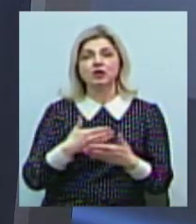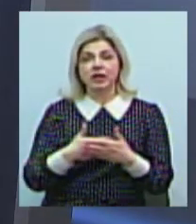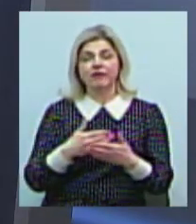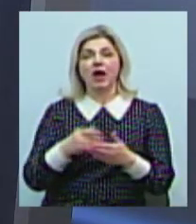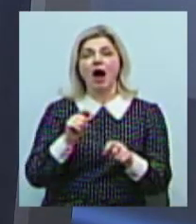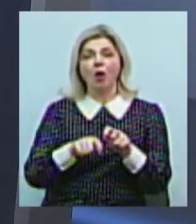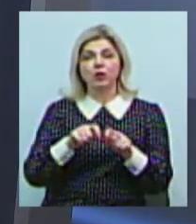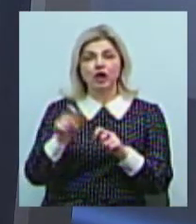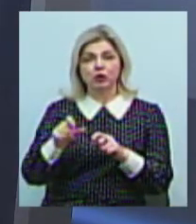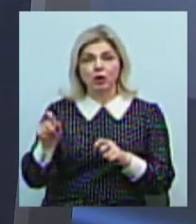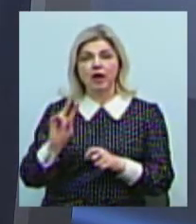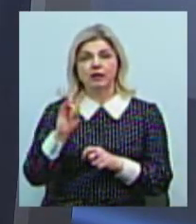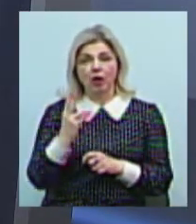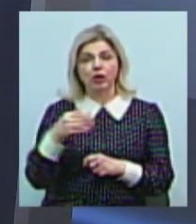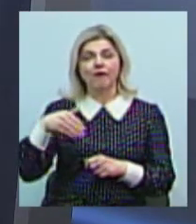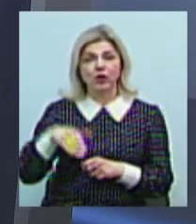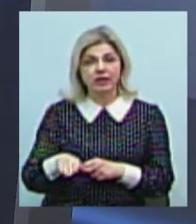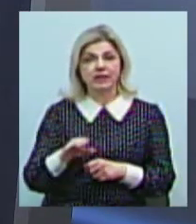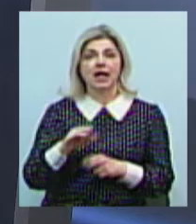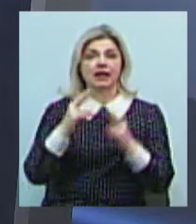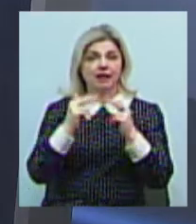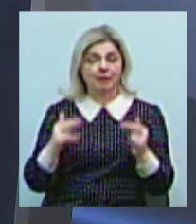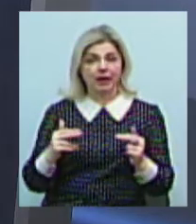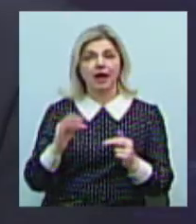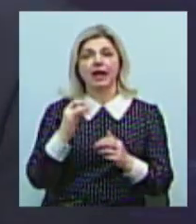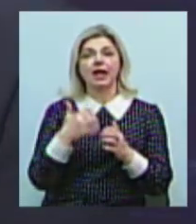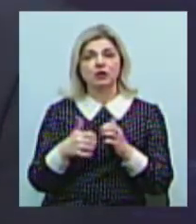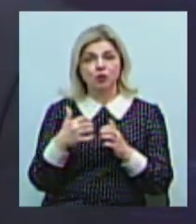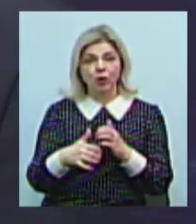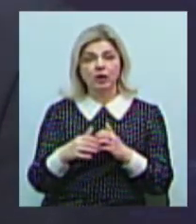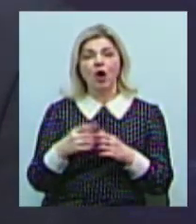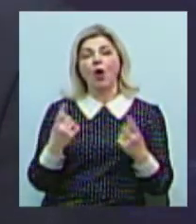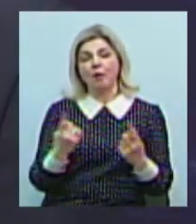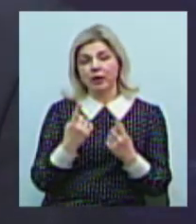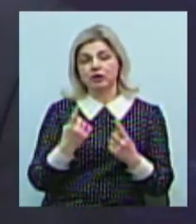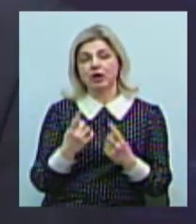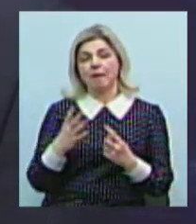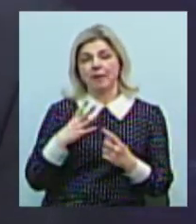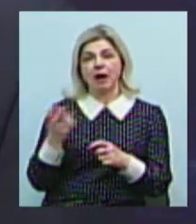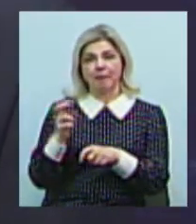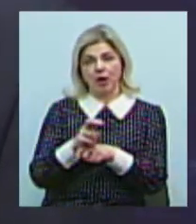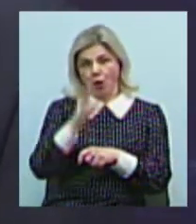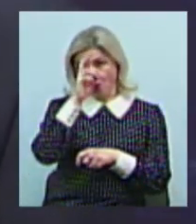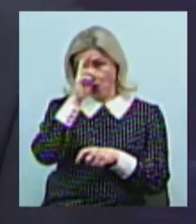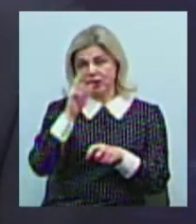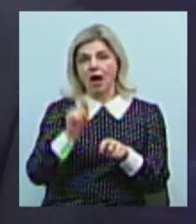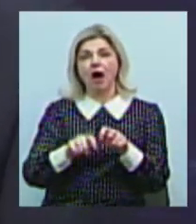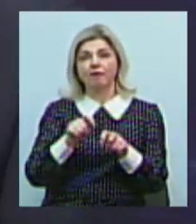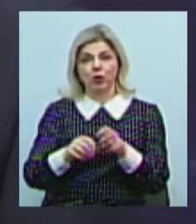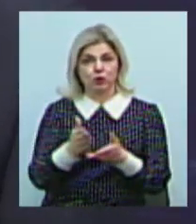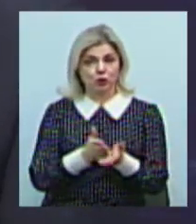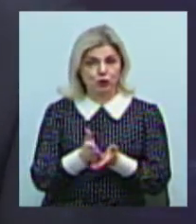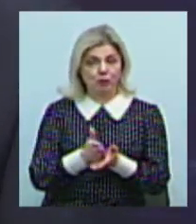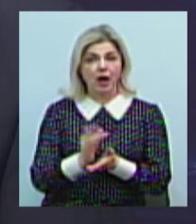Николаеве, в Вознесенске, в Днепре и в Херсоне обычно приходил госаудит-служба. И